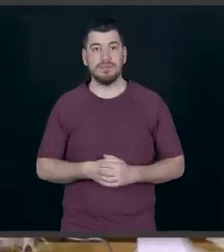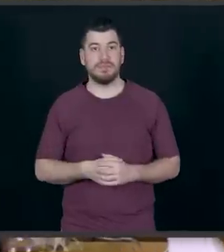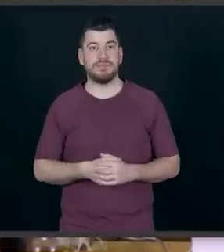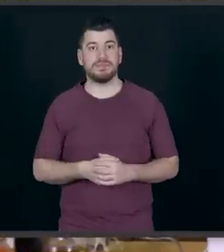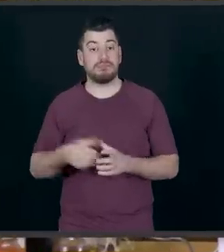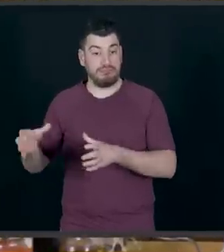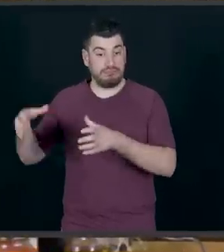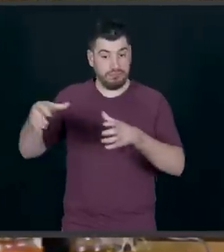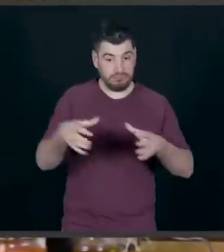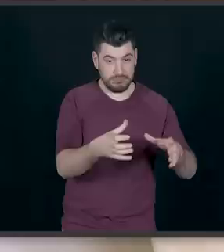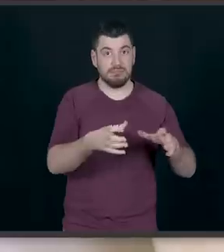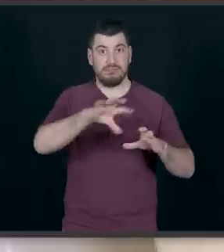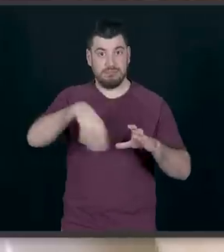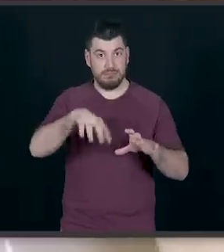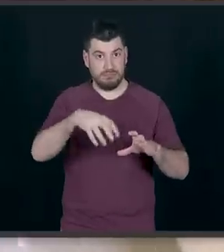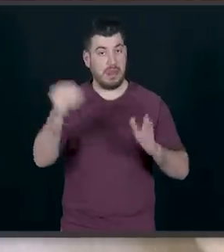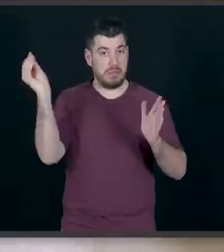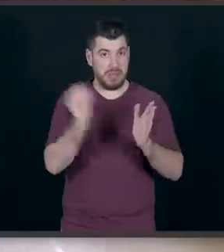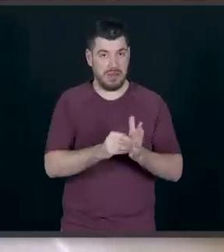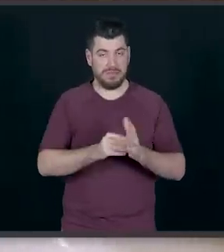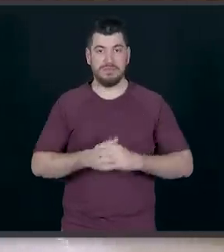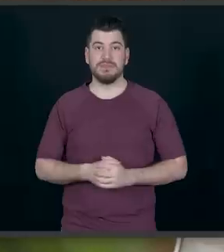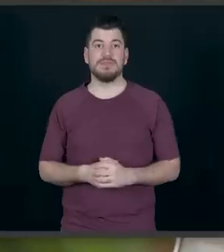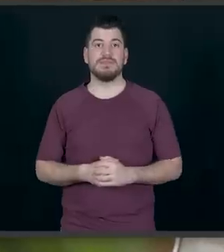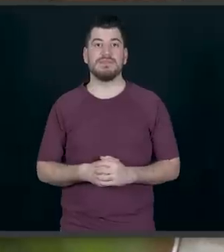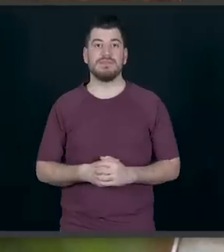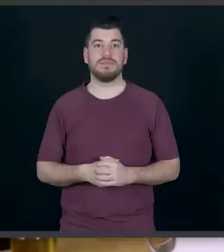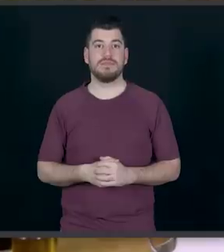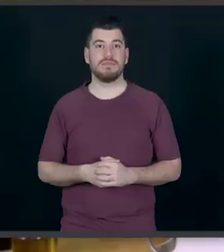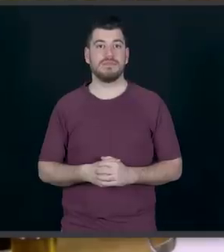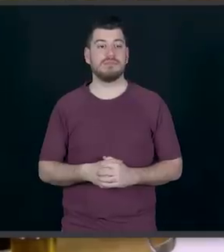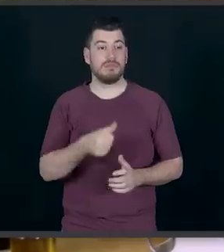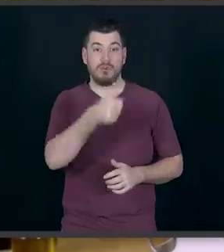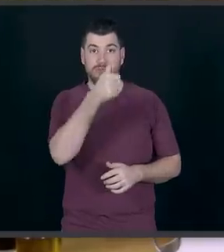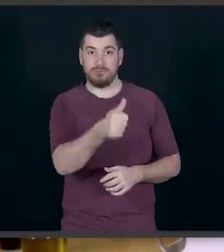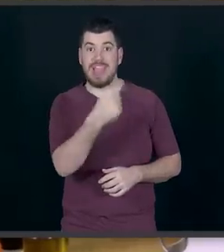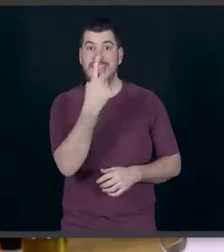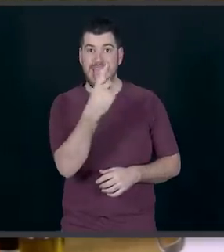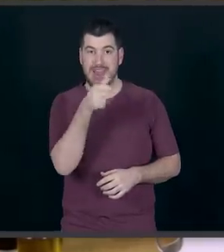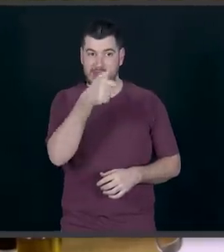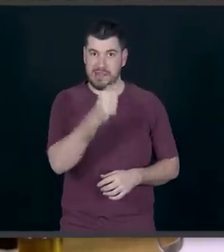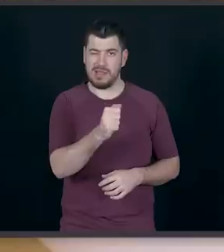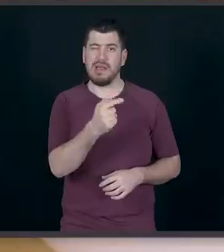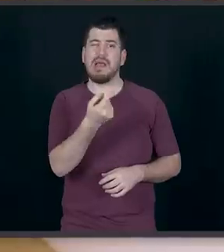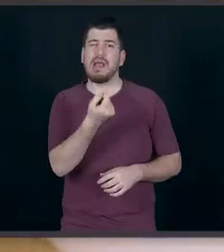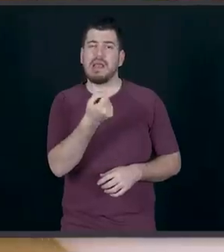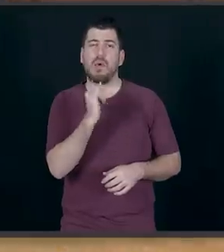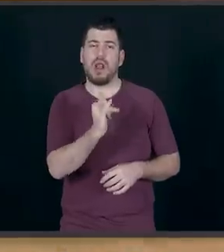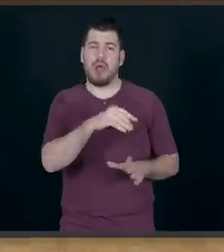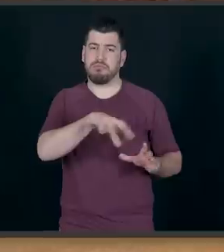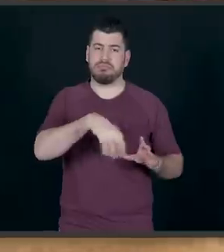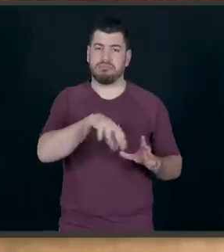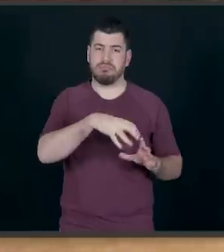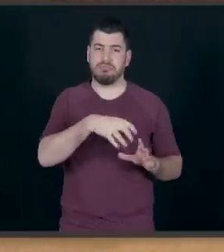Ξαναβάζουμε στο μίξερ και πάμε να τα ανακατέψουμε. Το έχω βάλει στο 1, ίσα να ανακατεύει. Θα προσθέσω σιγά